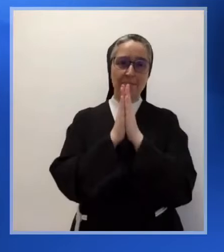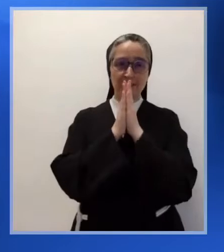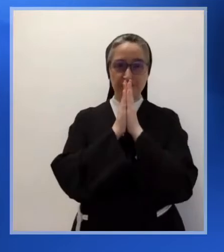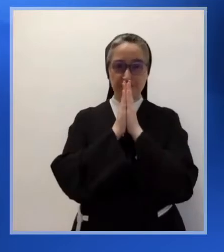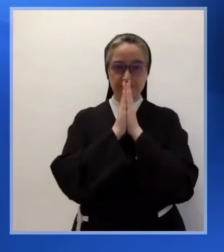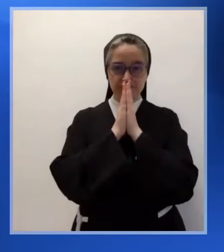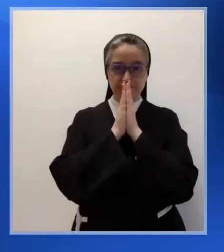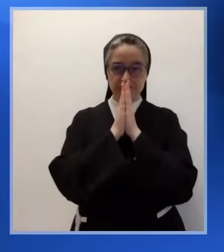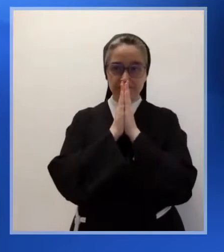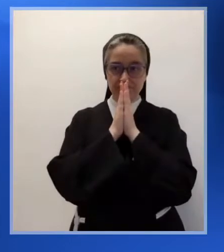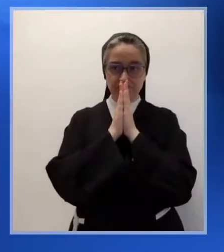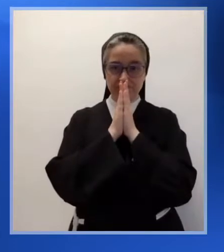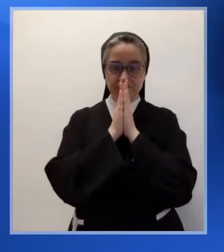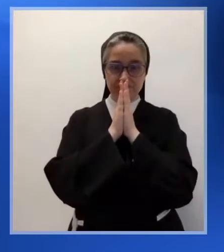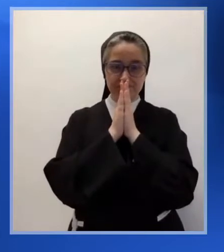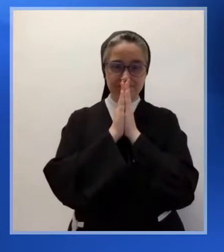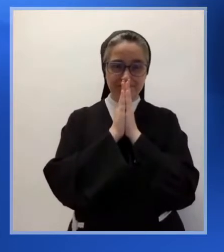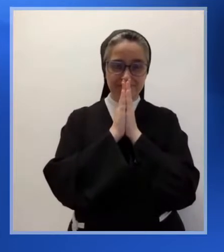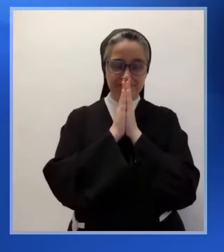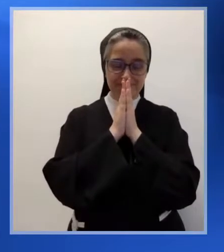Amen.